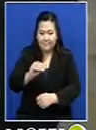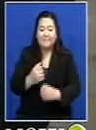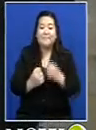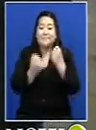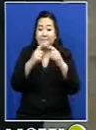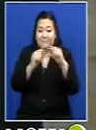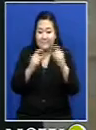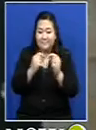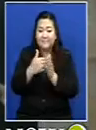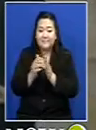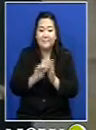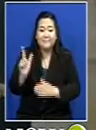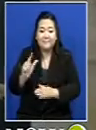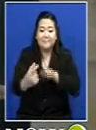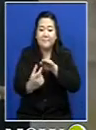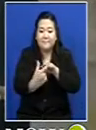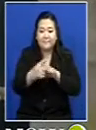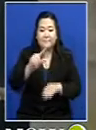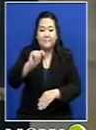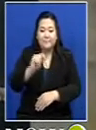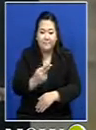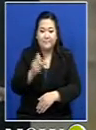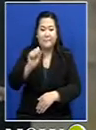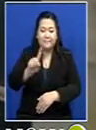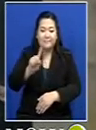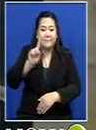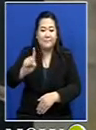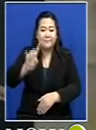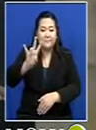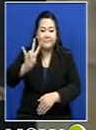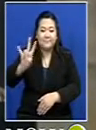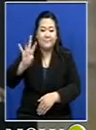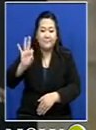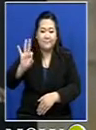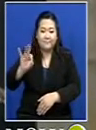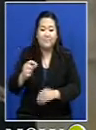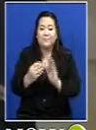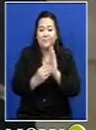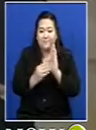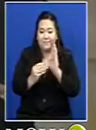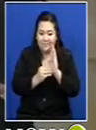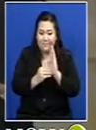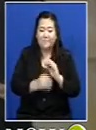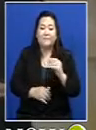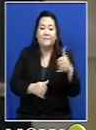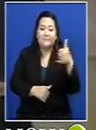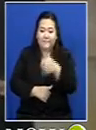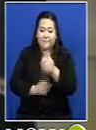สีเหลืองทะเบียนทอทหารสฤศี1779กทมครับเข้าไปแจ้งกับตำรวจ